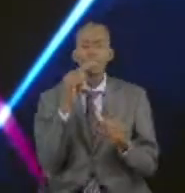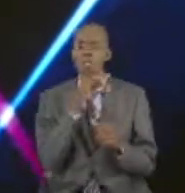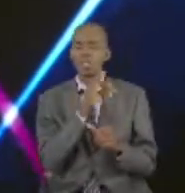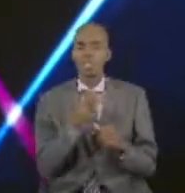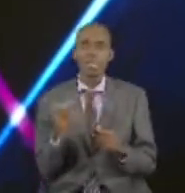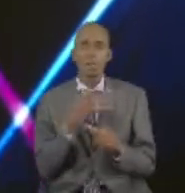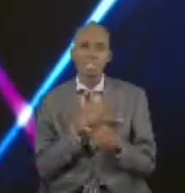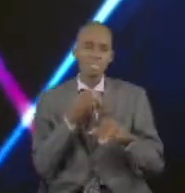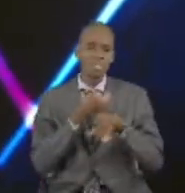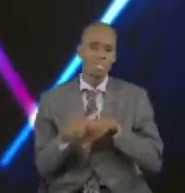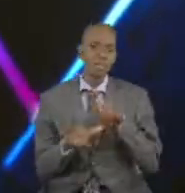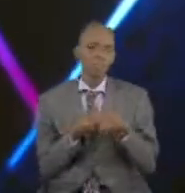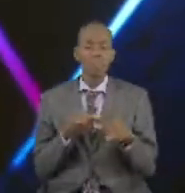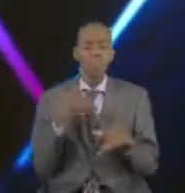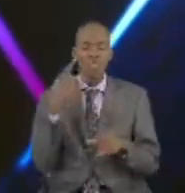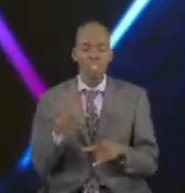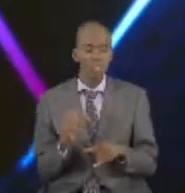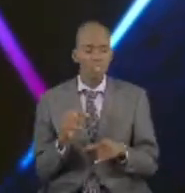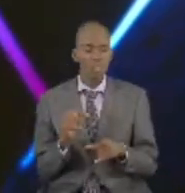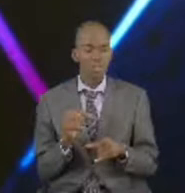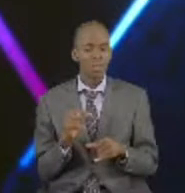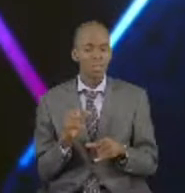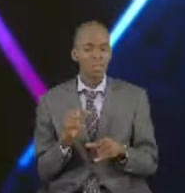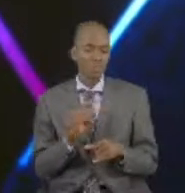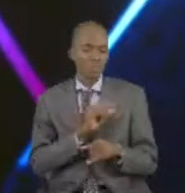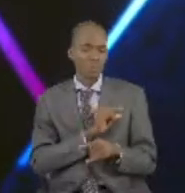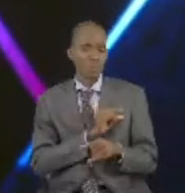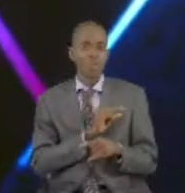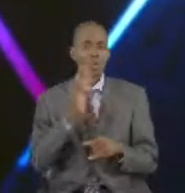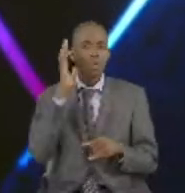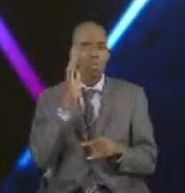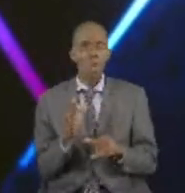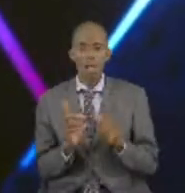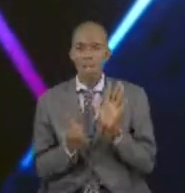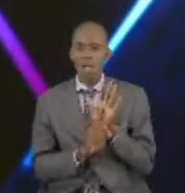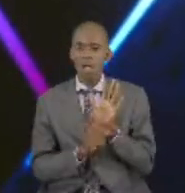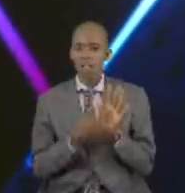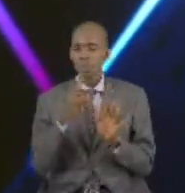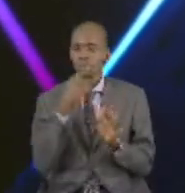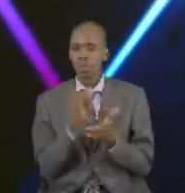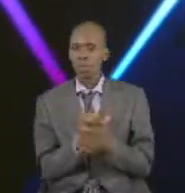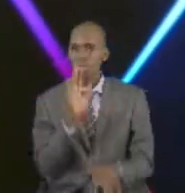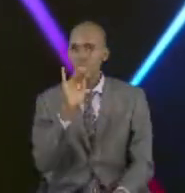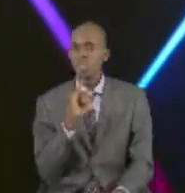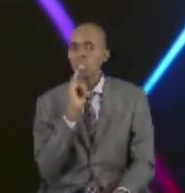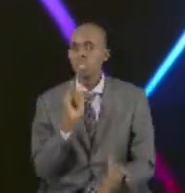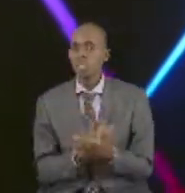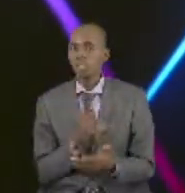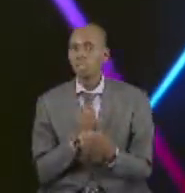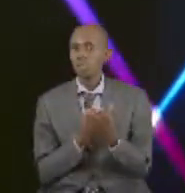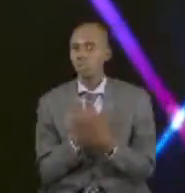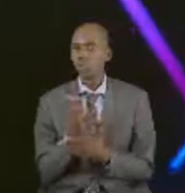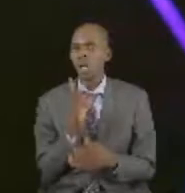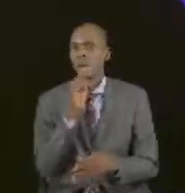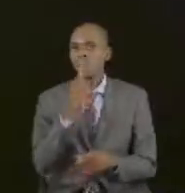habituel la tromperie habitait lorgues la potion va vous a relaté pour dire est ce là la vérité est